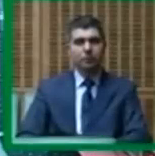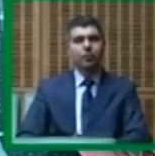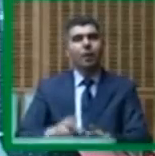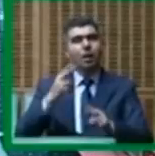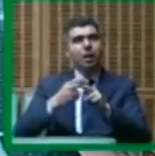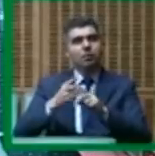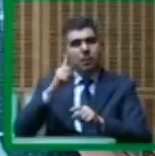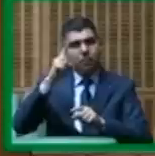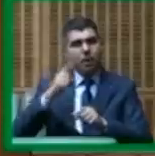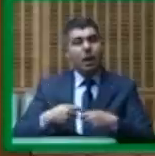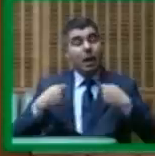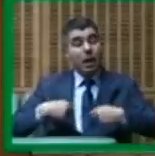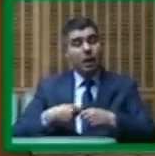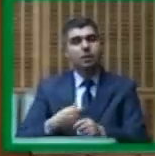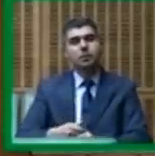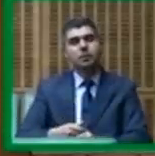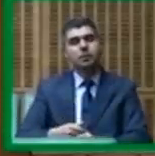بسم الله الرحمن الرحيم. السيد الرئيس،